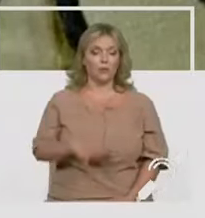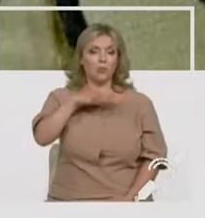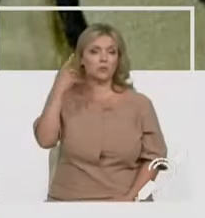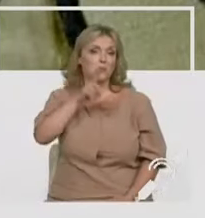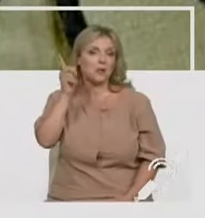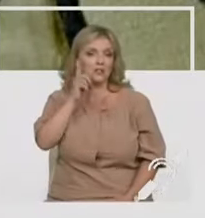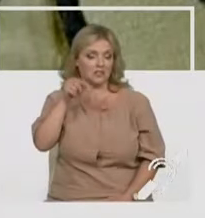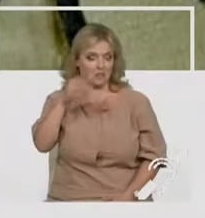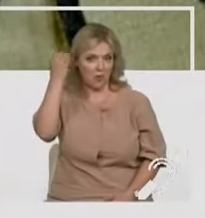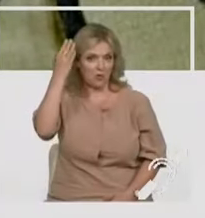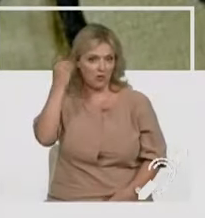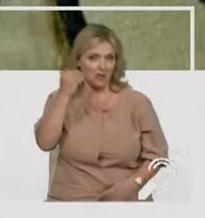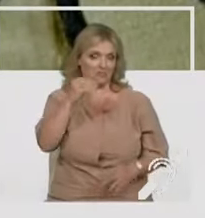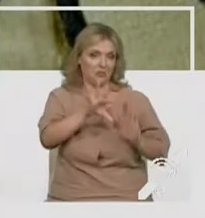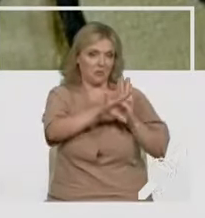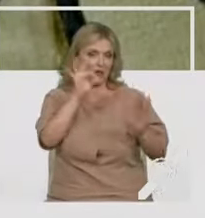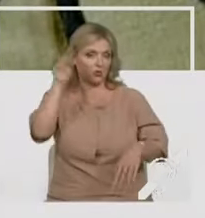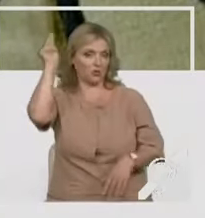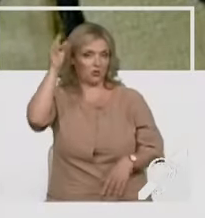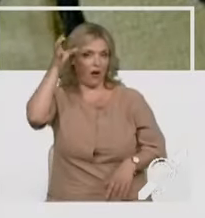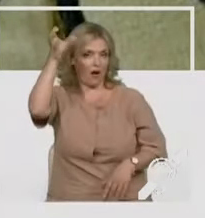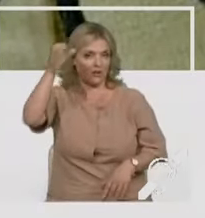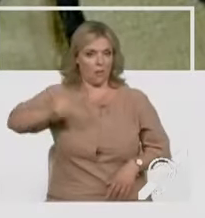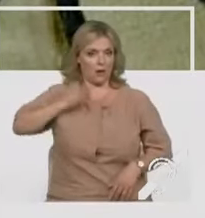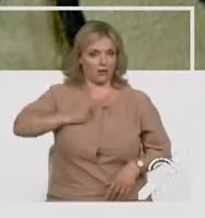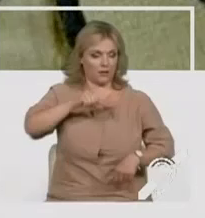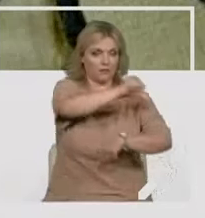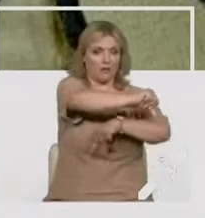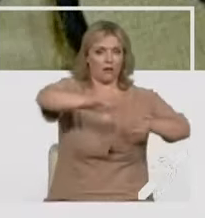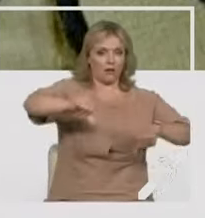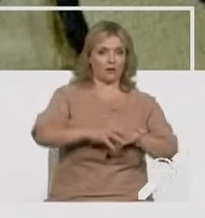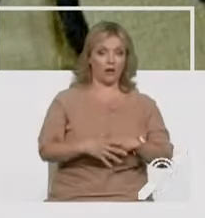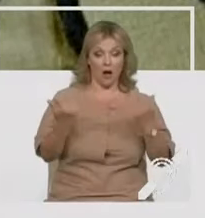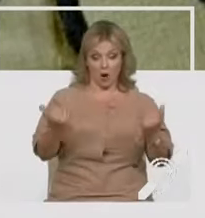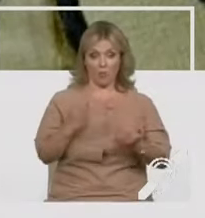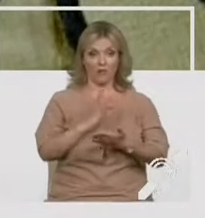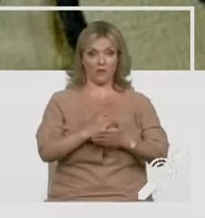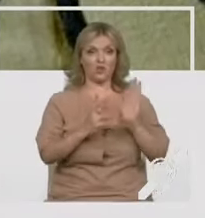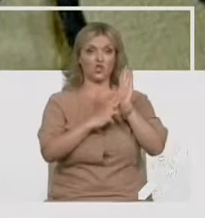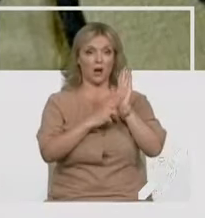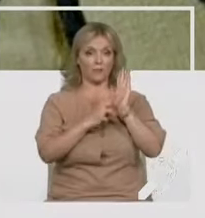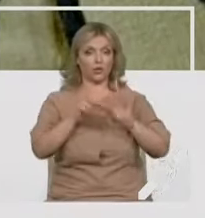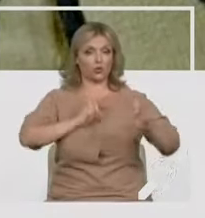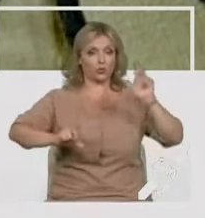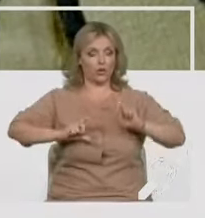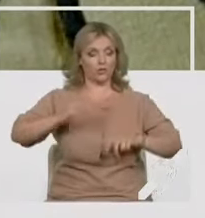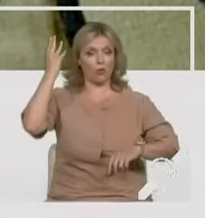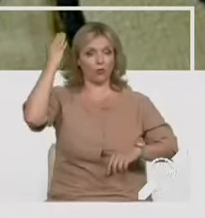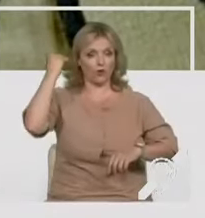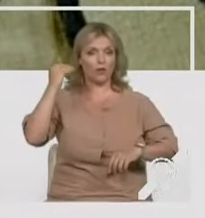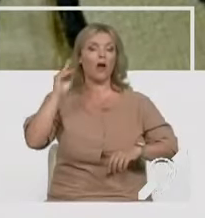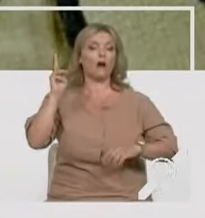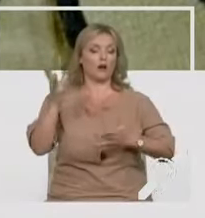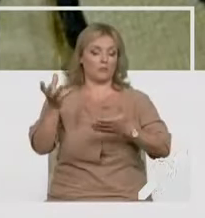Tot mai mulți tineri basarabieni aleg să studieze la academiile militare din străinătate. În prezent, 7 studenți din Republica Moldova